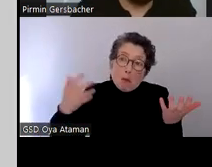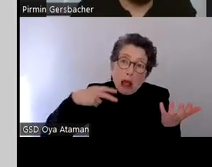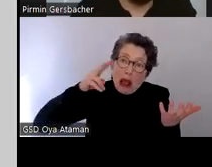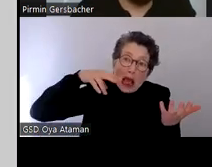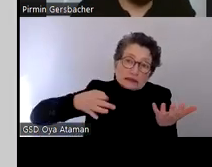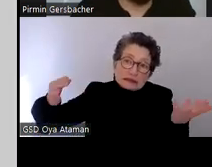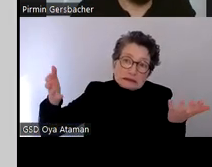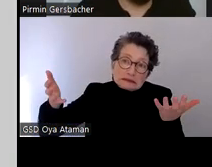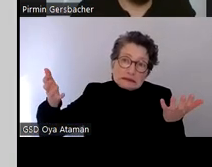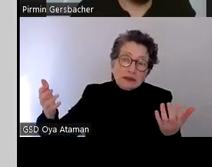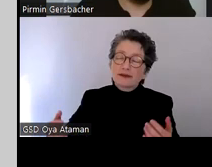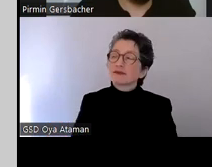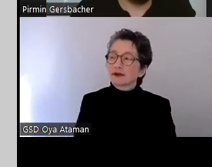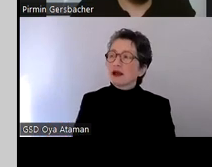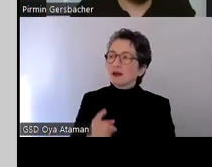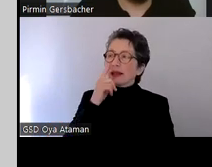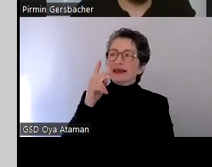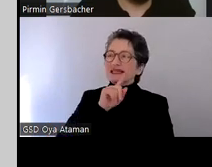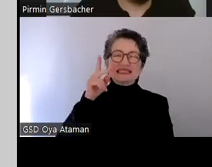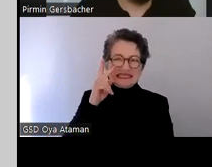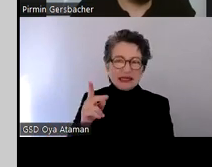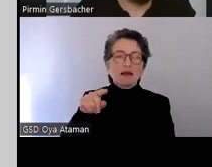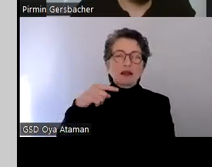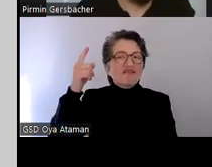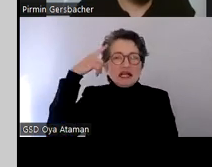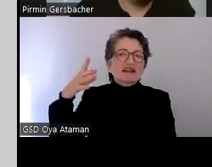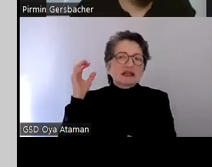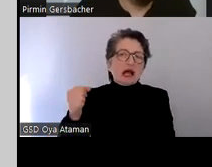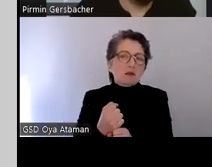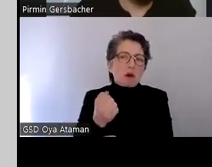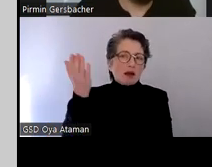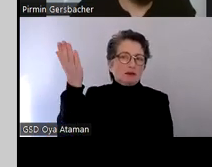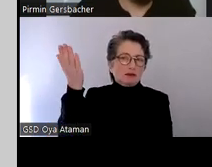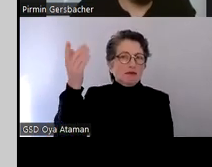wenn man jetzt eben diese Icons nicht sieht, dann wüsste man jetzt auch gar nicht, was man damit machen kann.